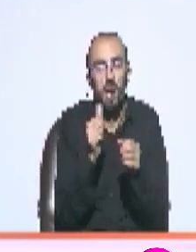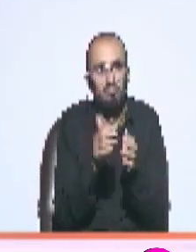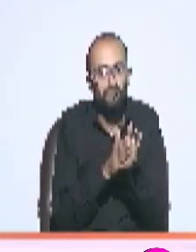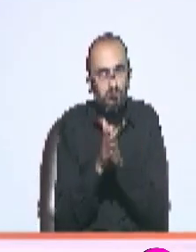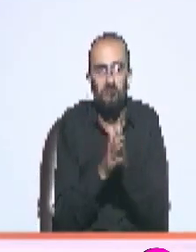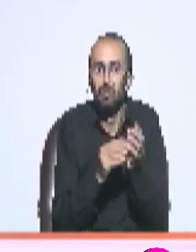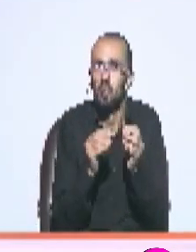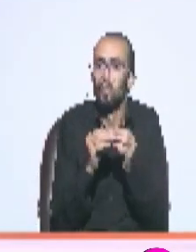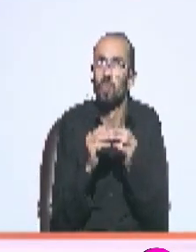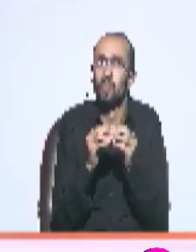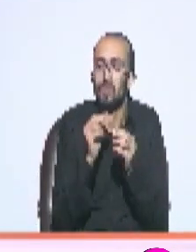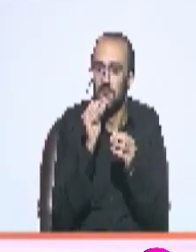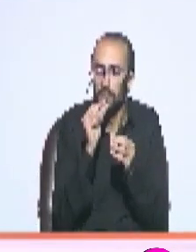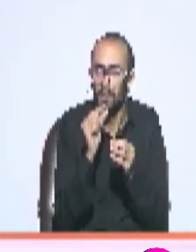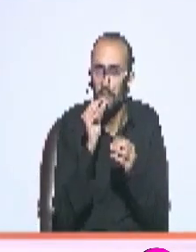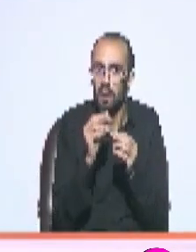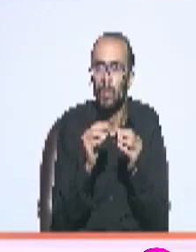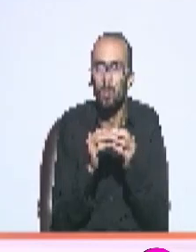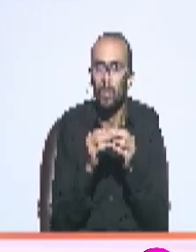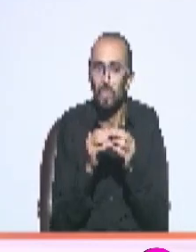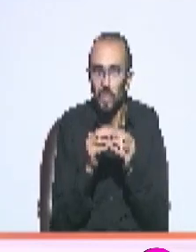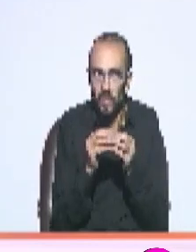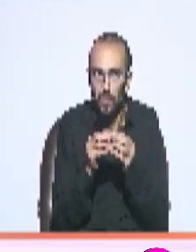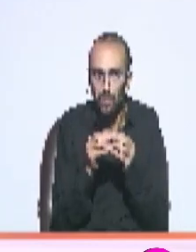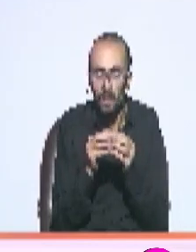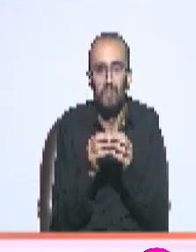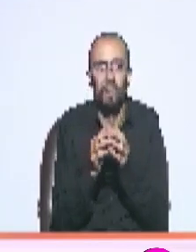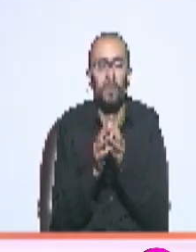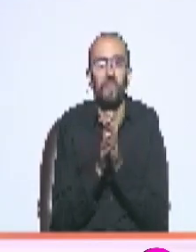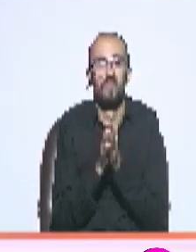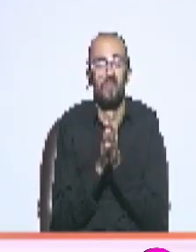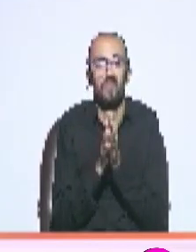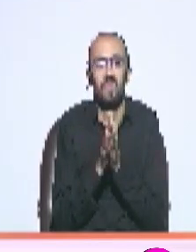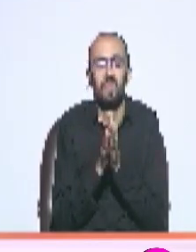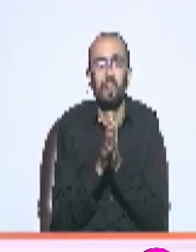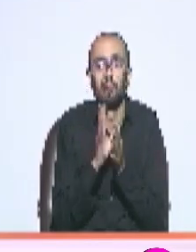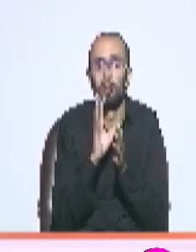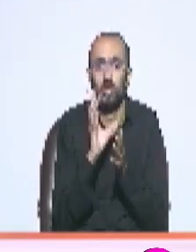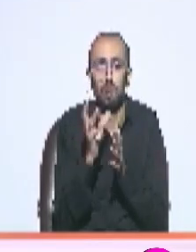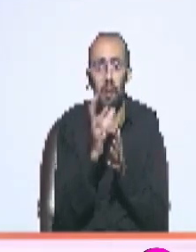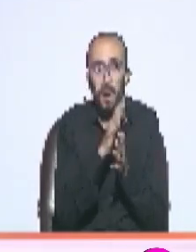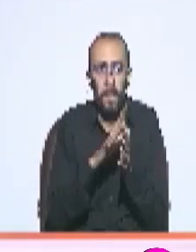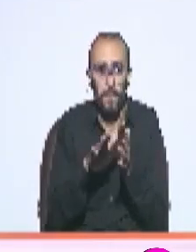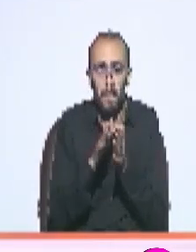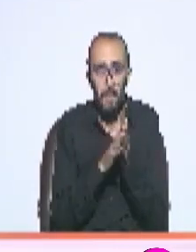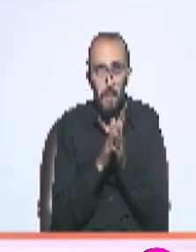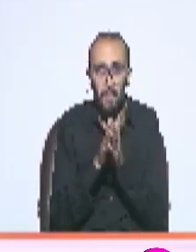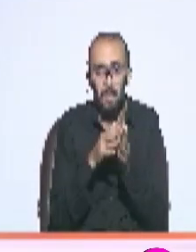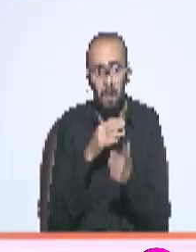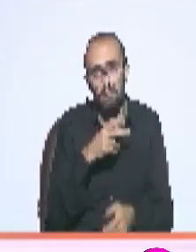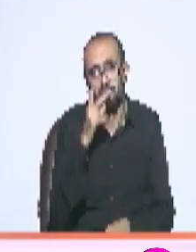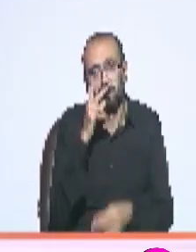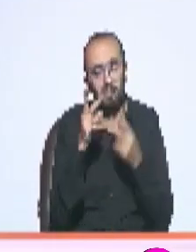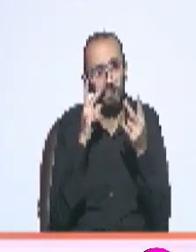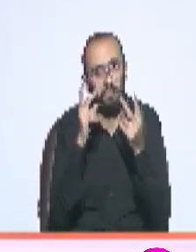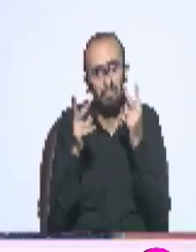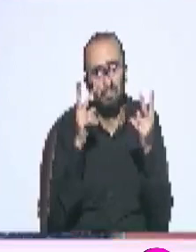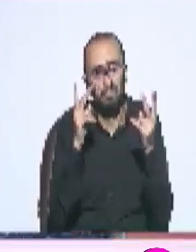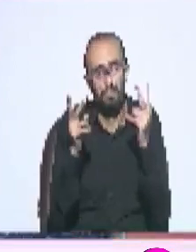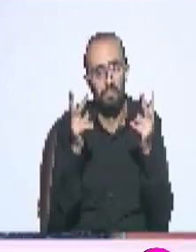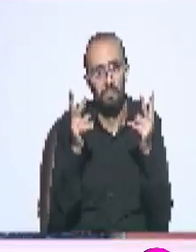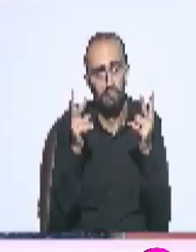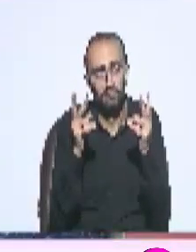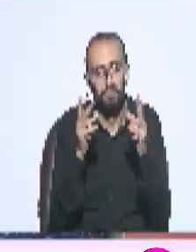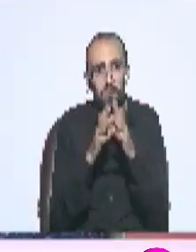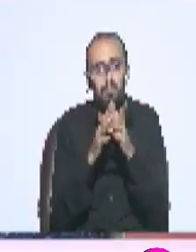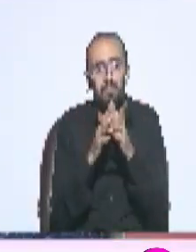اللي بيقولها في كل سن ومحتاجين ايه فبت خي الشباب اللي طالع ودي حاجه انا بلاحظ دلوقتي عند ده